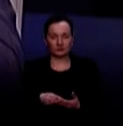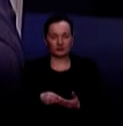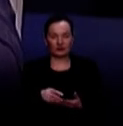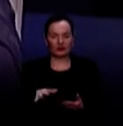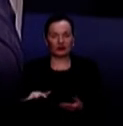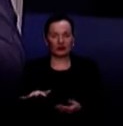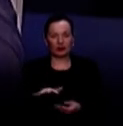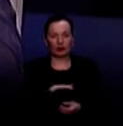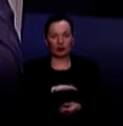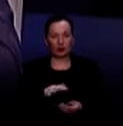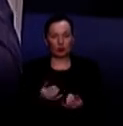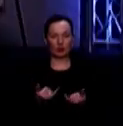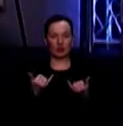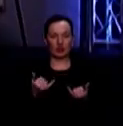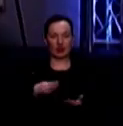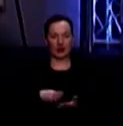території для бізнесу,